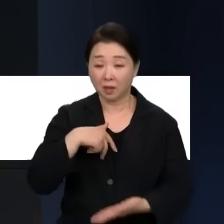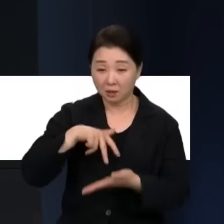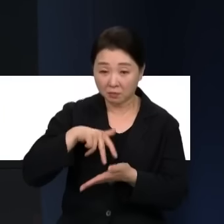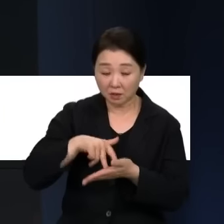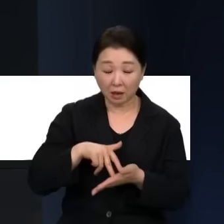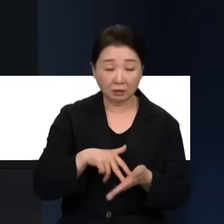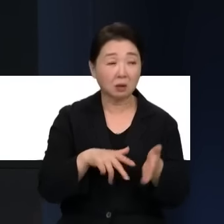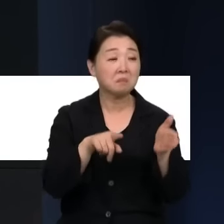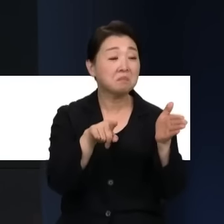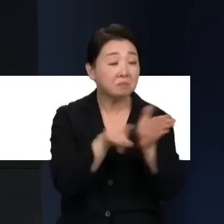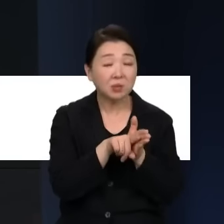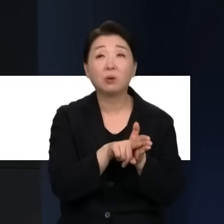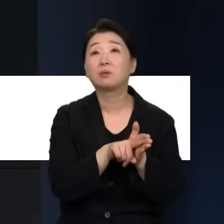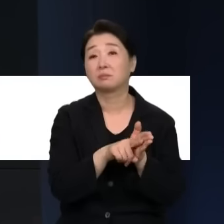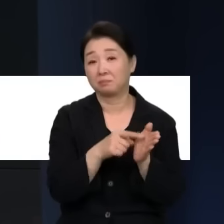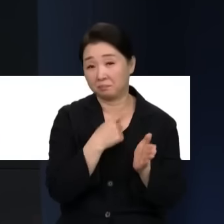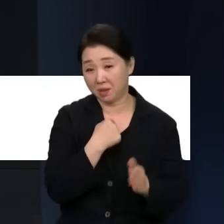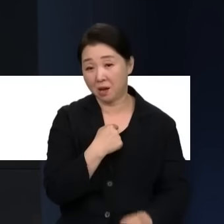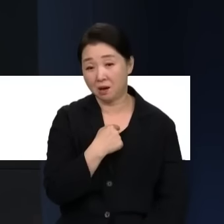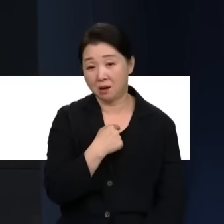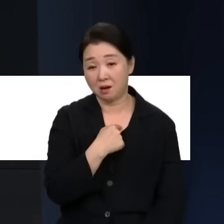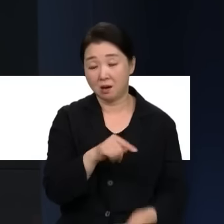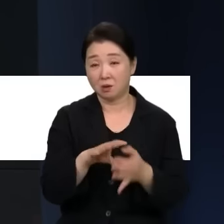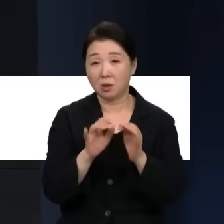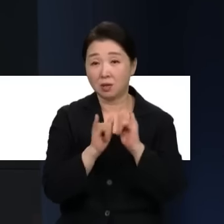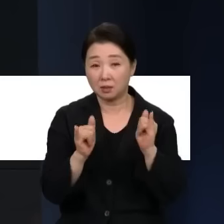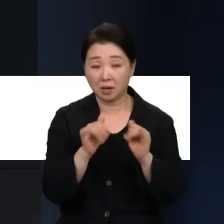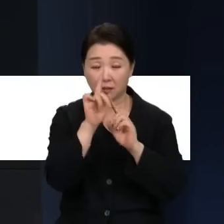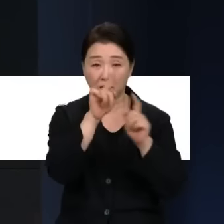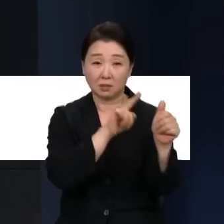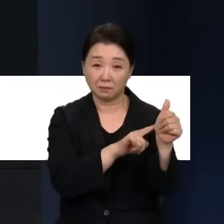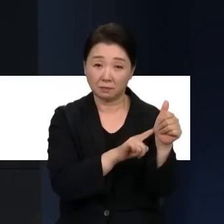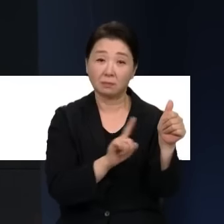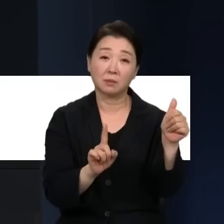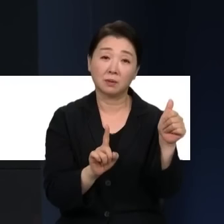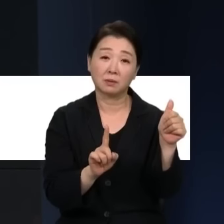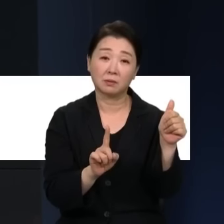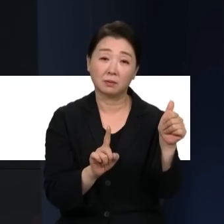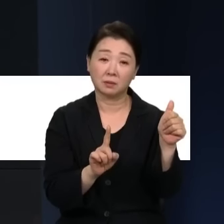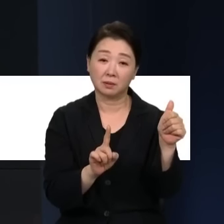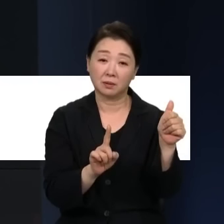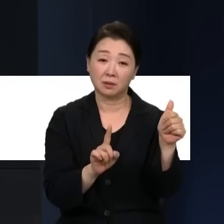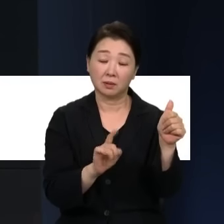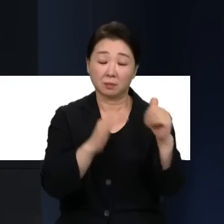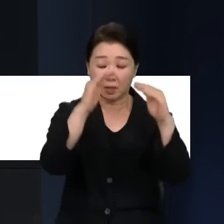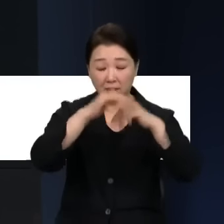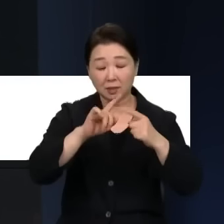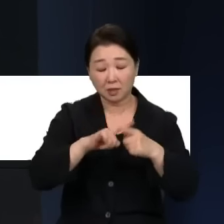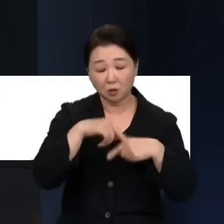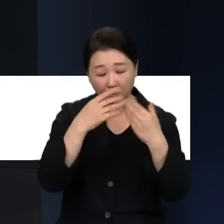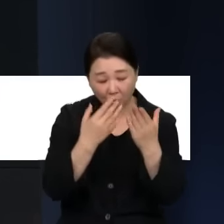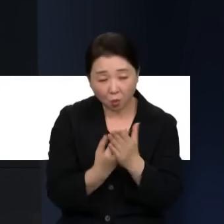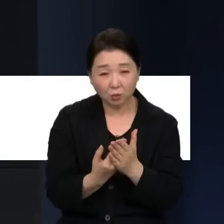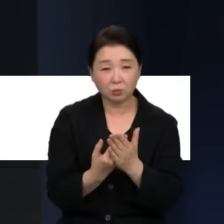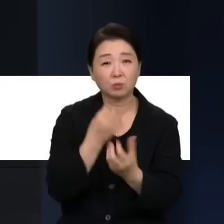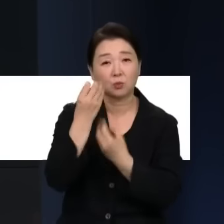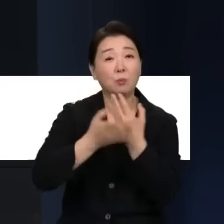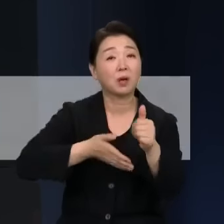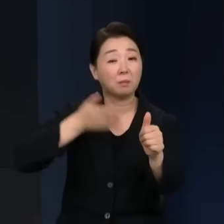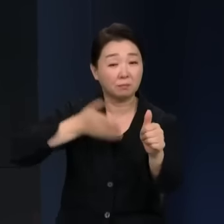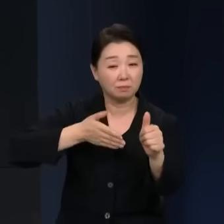사실로 믿었던 것이고 어 관계자나 뭐 이정호 선배나 이런 분들이 좀 사실을 다 얘기를 해 주셨으면